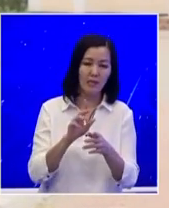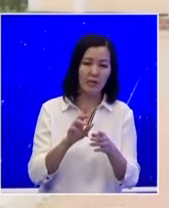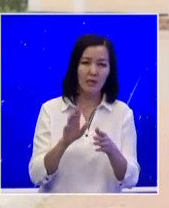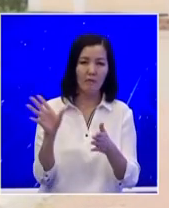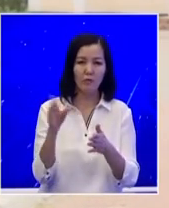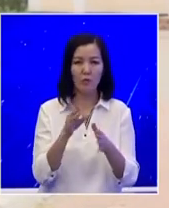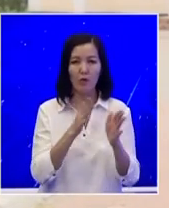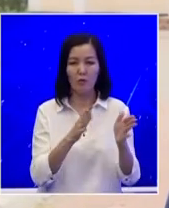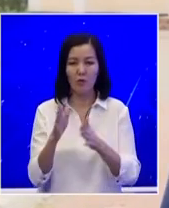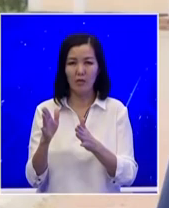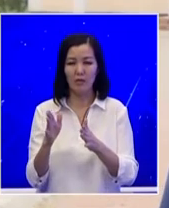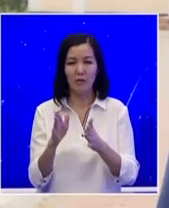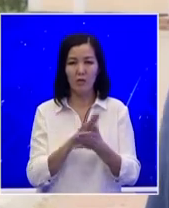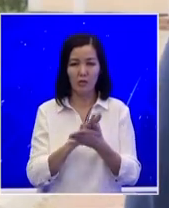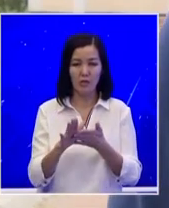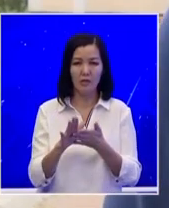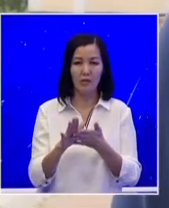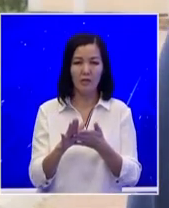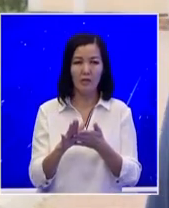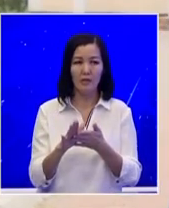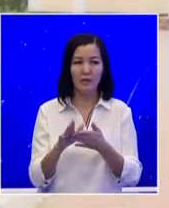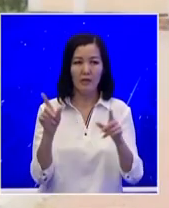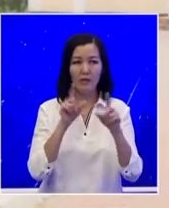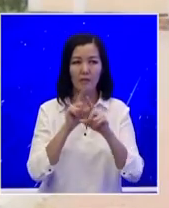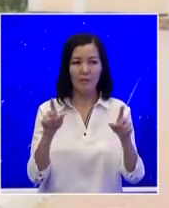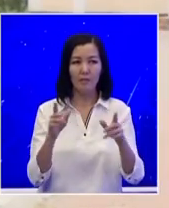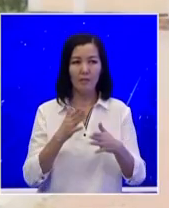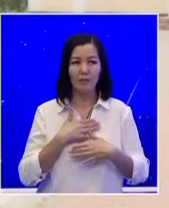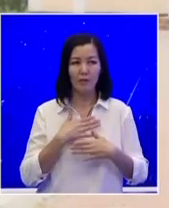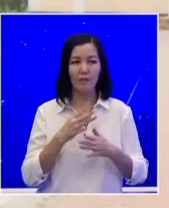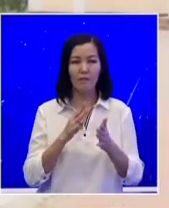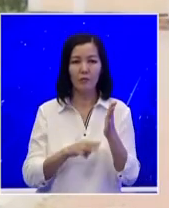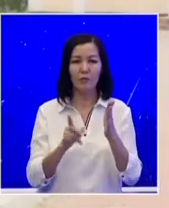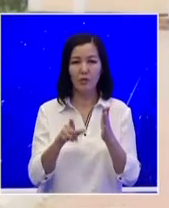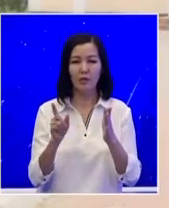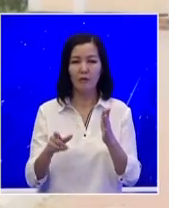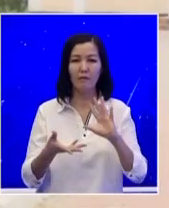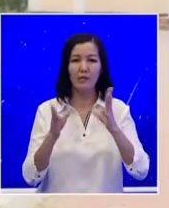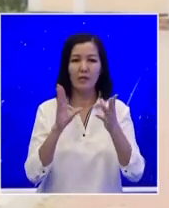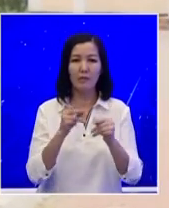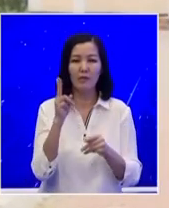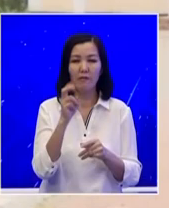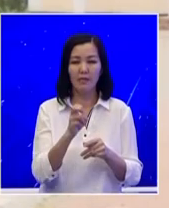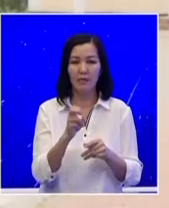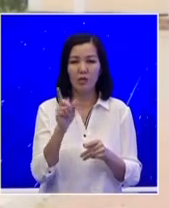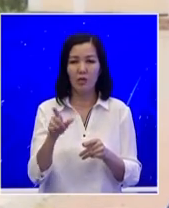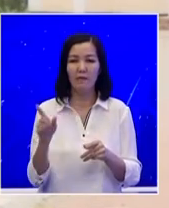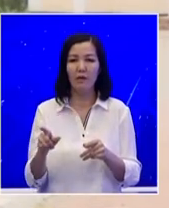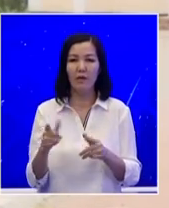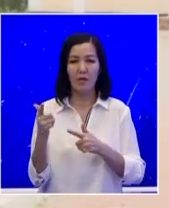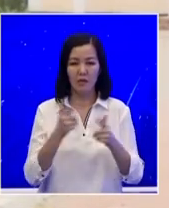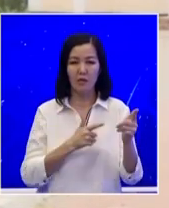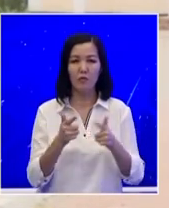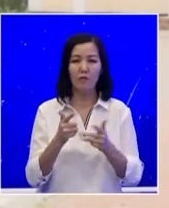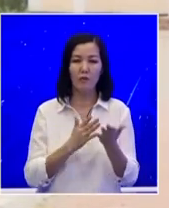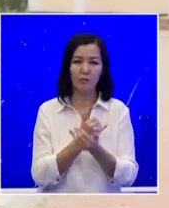чтобы было все аккуратно. Вот этот объект мы можем принять 80 человек. В целом мы 200 человек готовы в